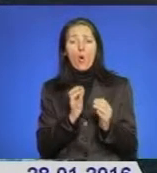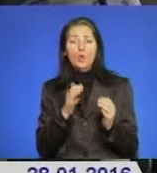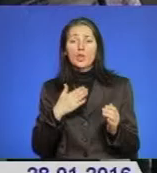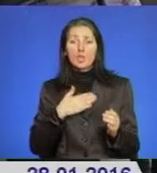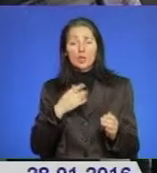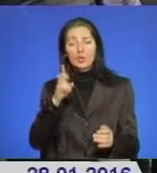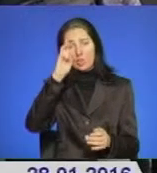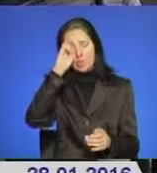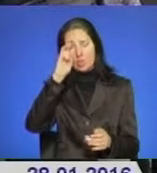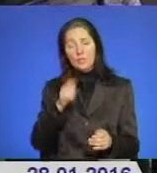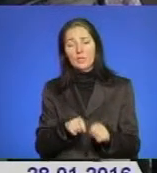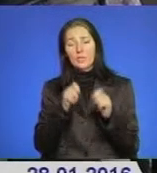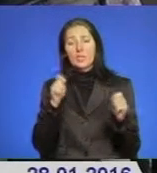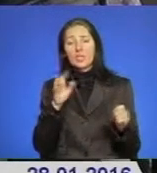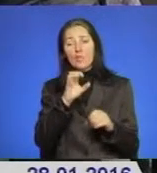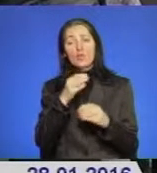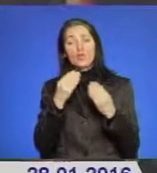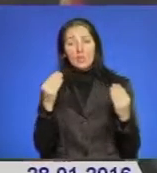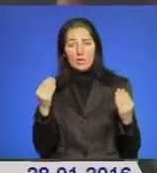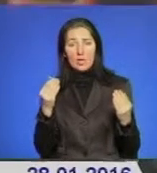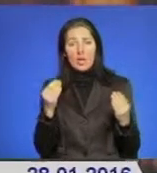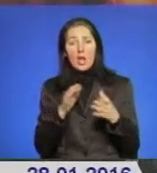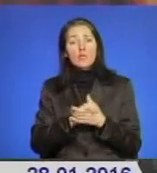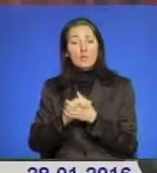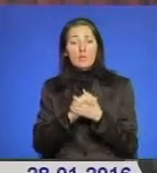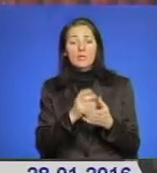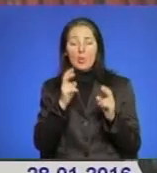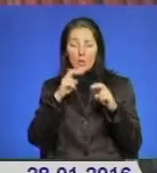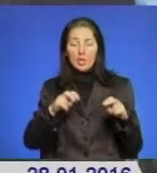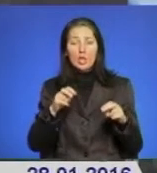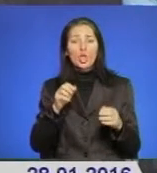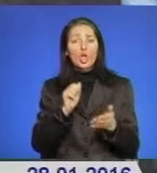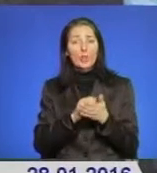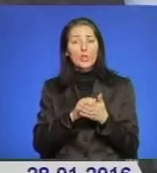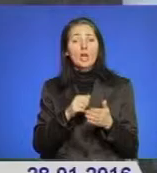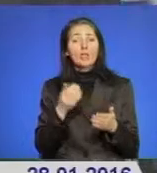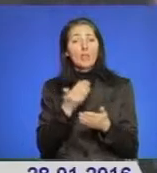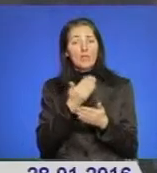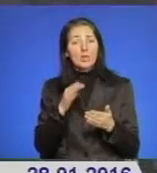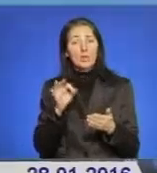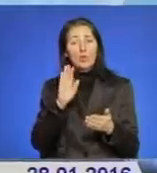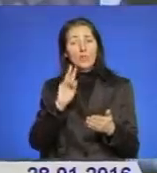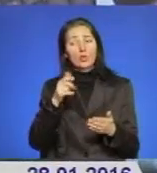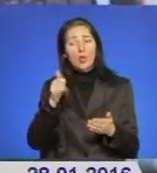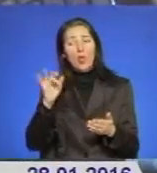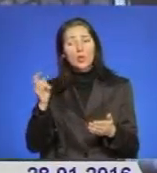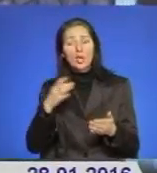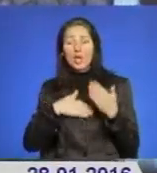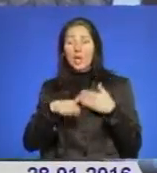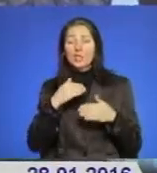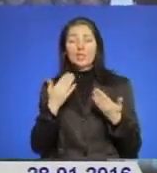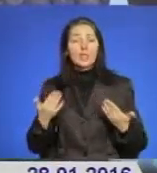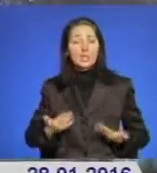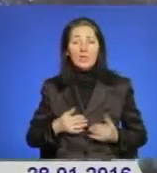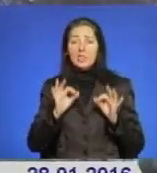держави. На відкритті фотовиставки в теплому товаристві переглянули і документальний фільм про Віктора Гурняка. Радісний, живий,